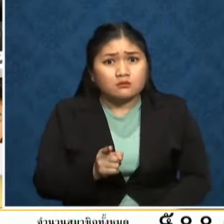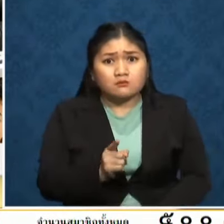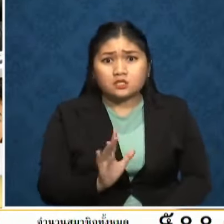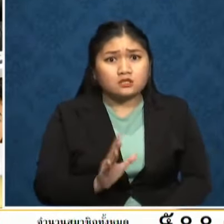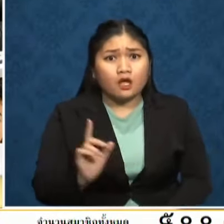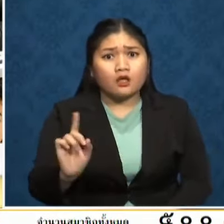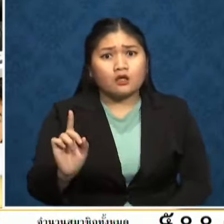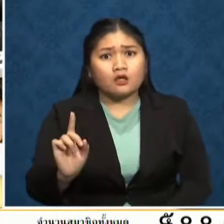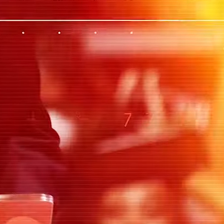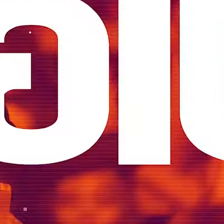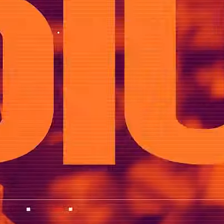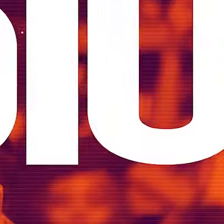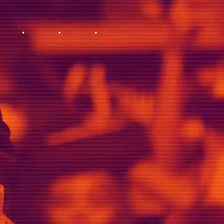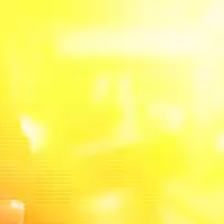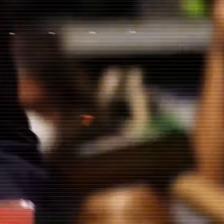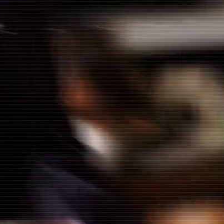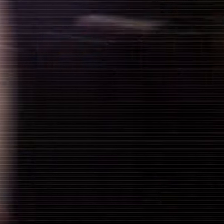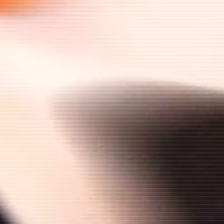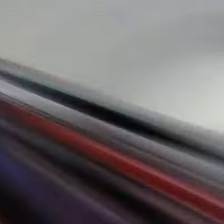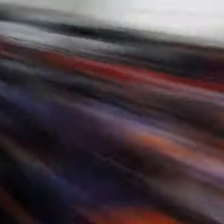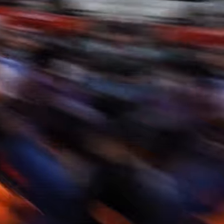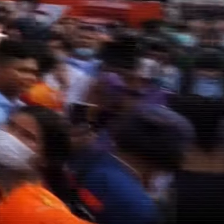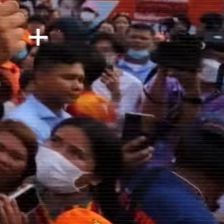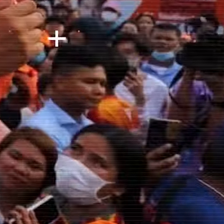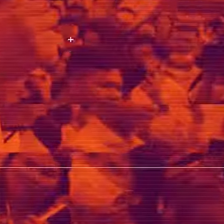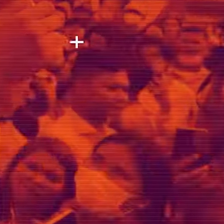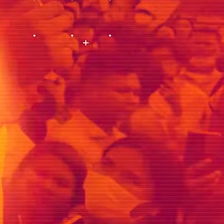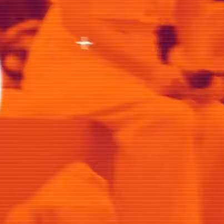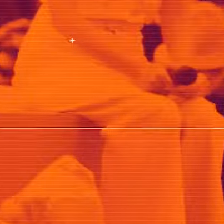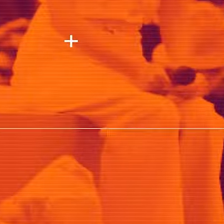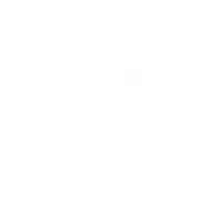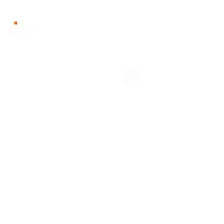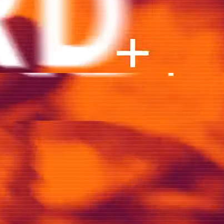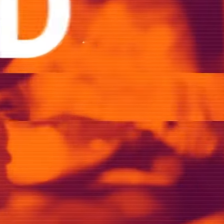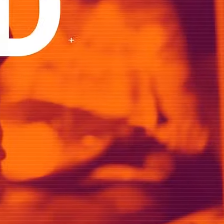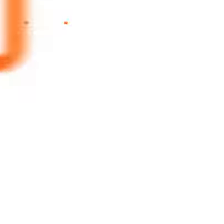่ขอบคครับทครั